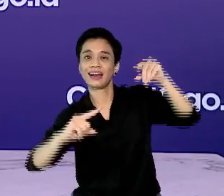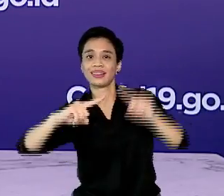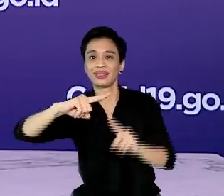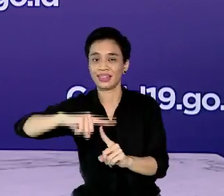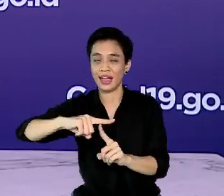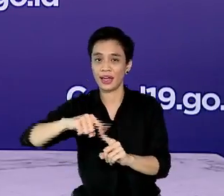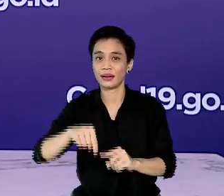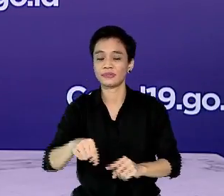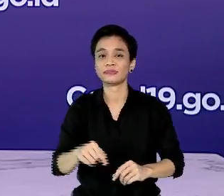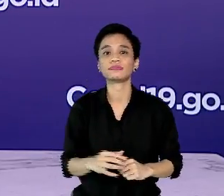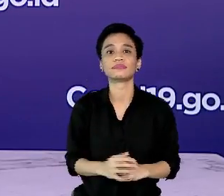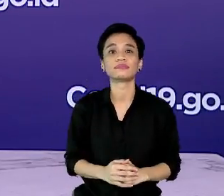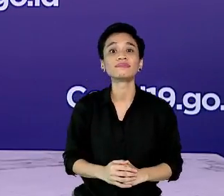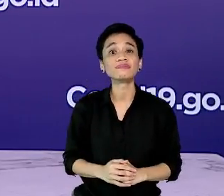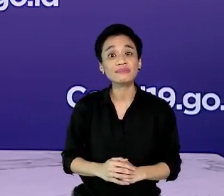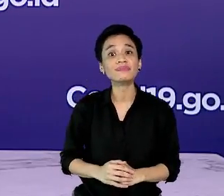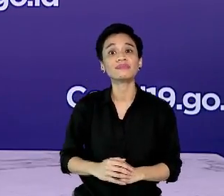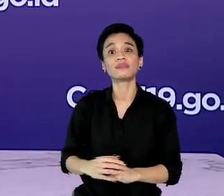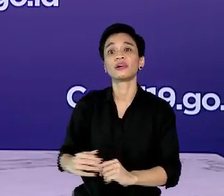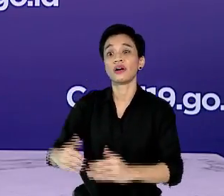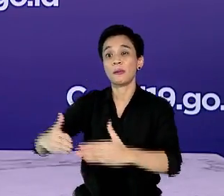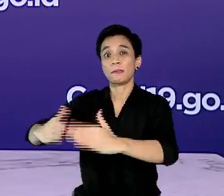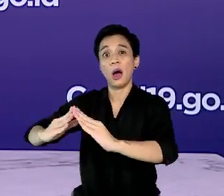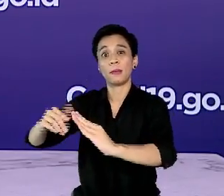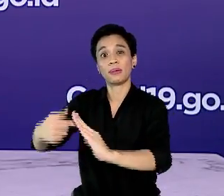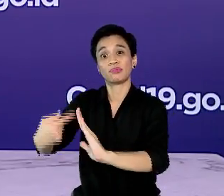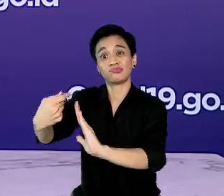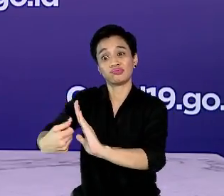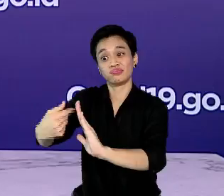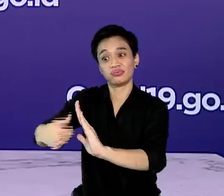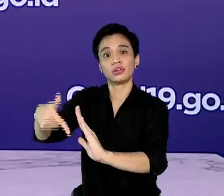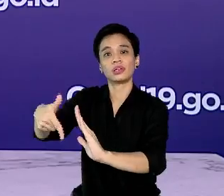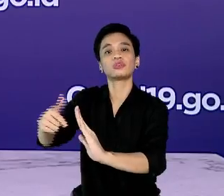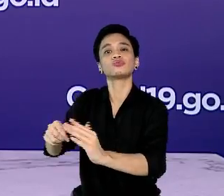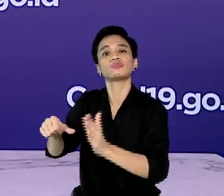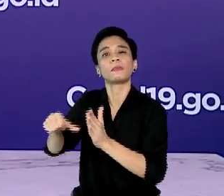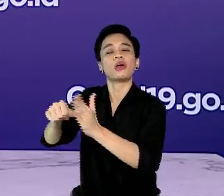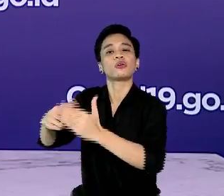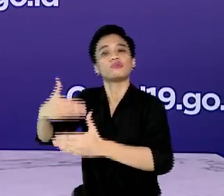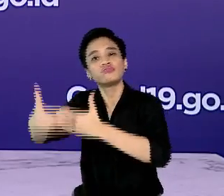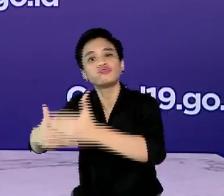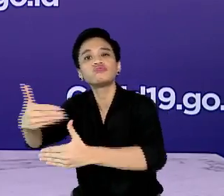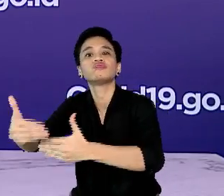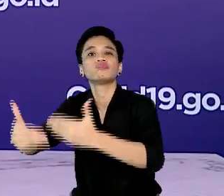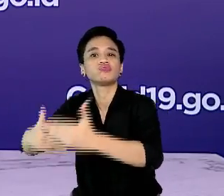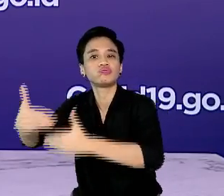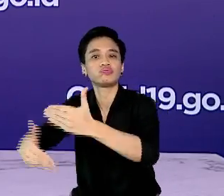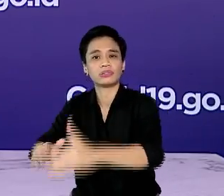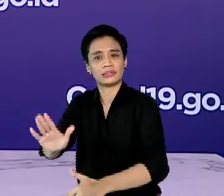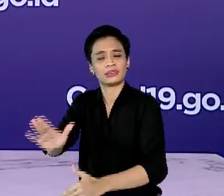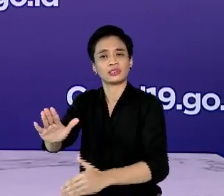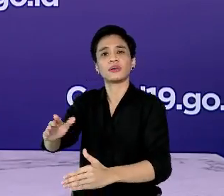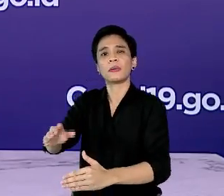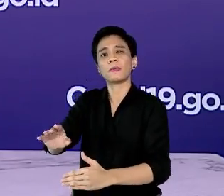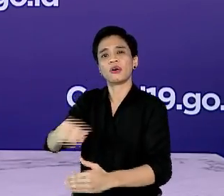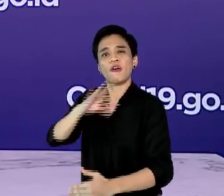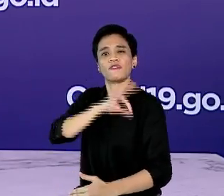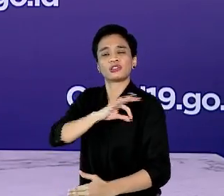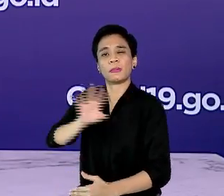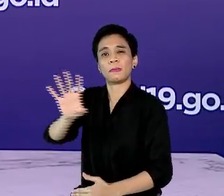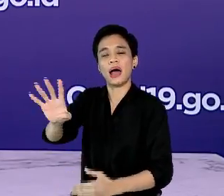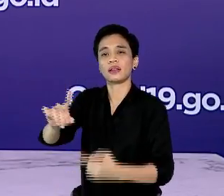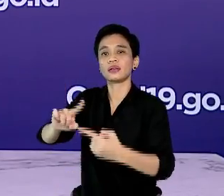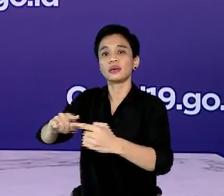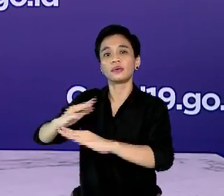anggaran posko ini bertujuan untuk mendukung operasional posko dalam menjalankan keempat fungsinya, yaitu fungsi